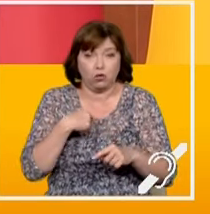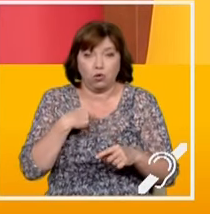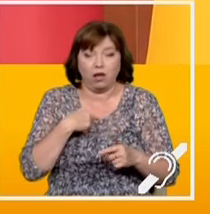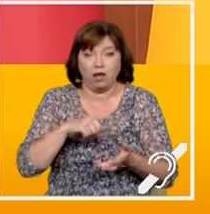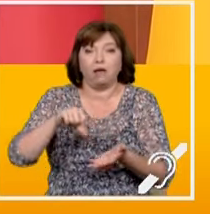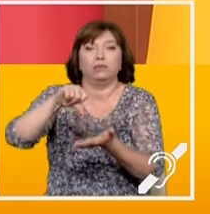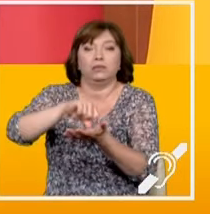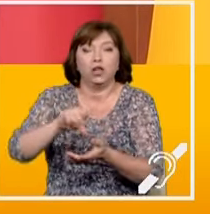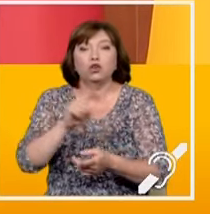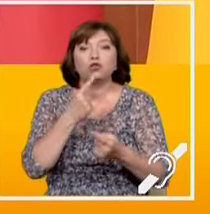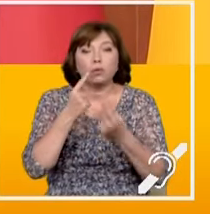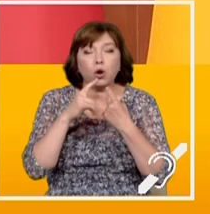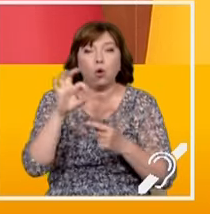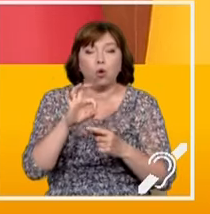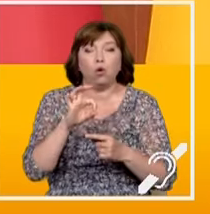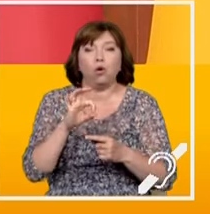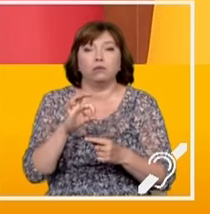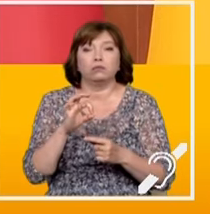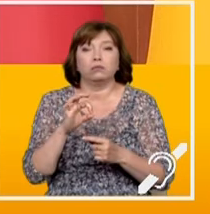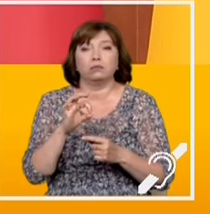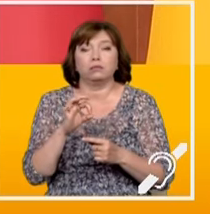ca discuțiile privind negocierile